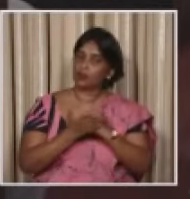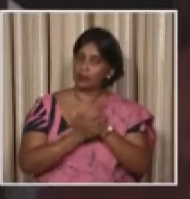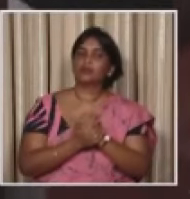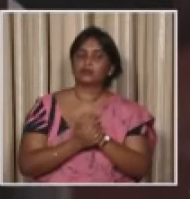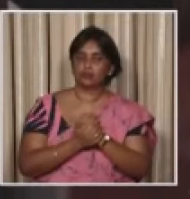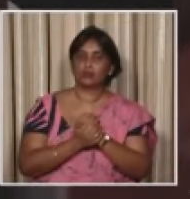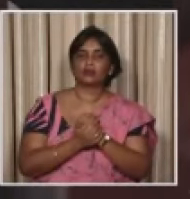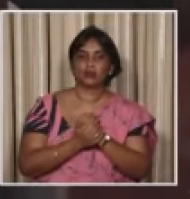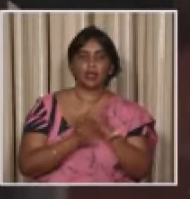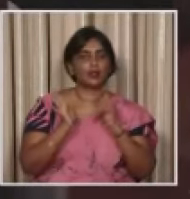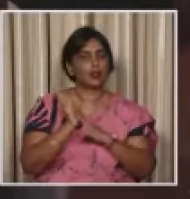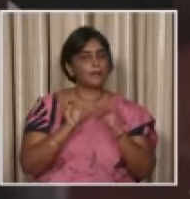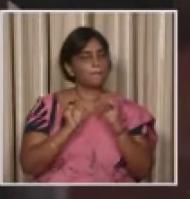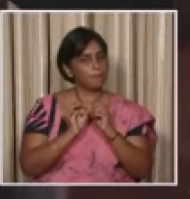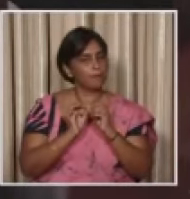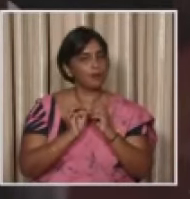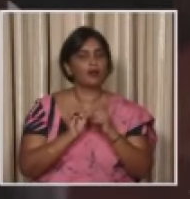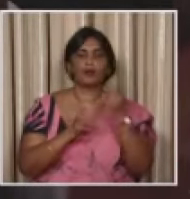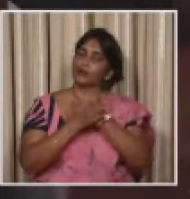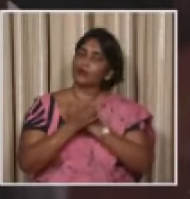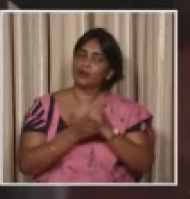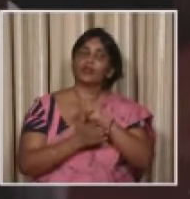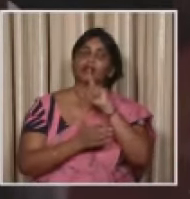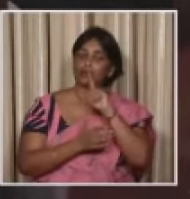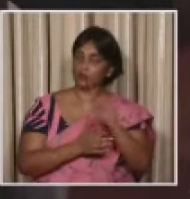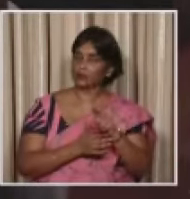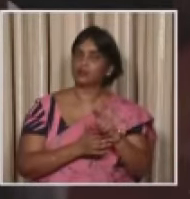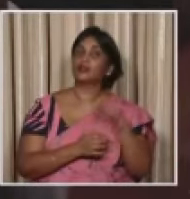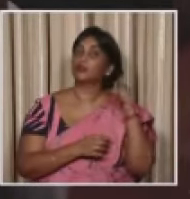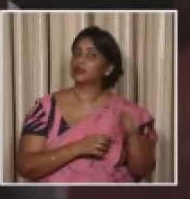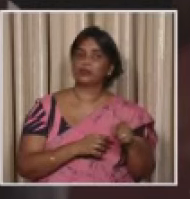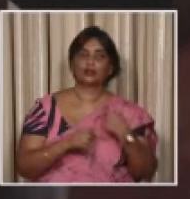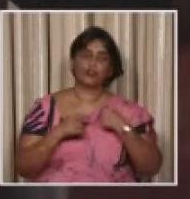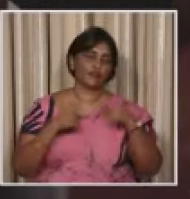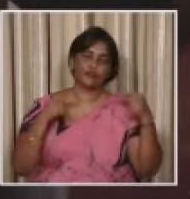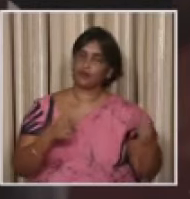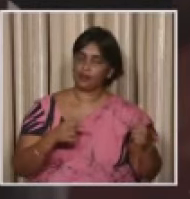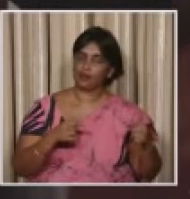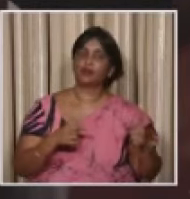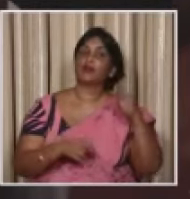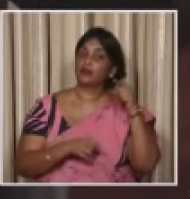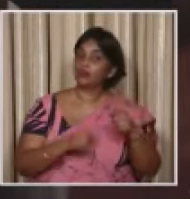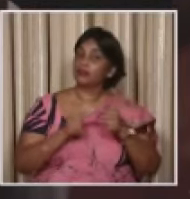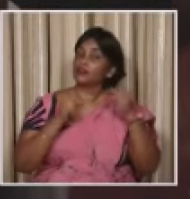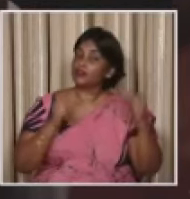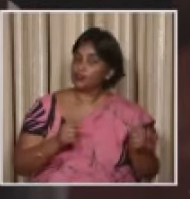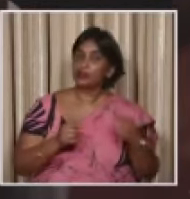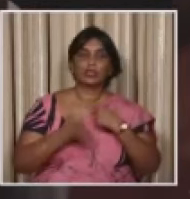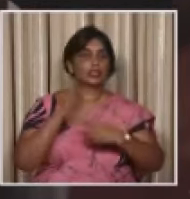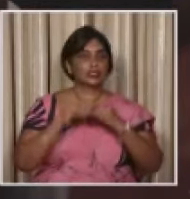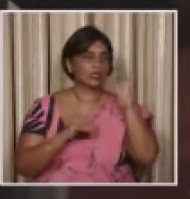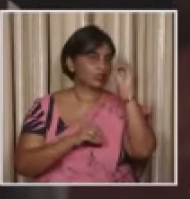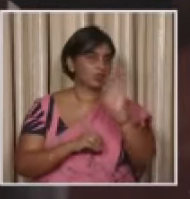මන්ත්‍රීවරයෙක්ම නලින් බණ්ඩාර මන්ත්‍රීතුමා ඒ සියලු දෙනාම කිව්වේ මේකට අපි විරුද්ධයි මේකට අපි විරුද්ධයි අපි ඡන්දෙ